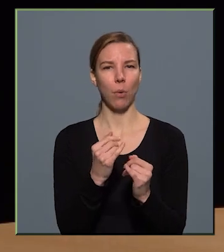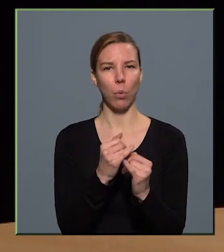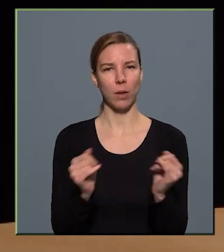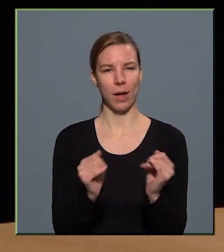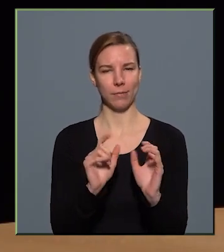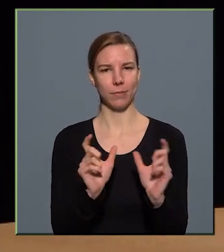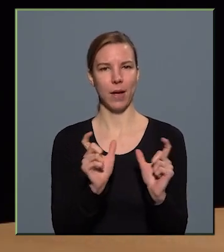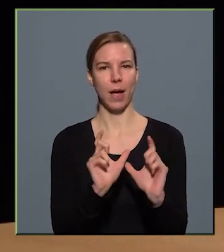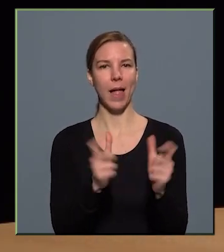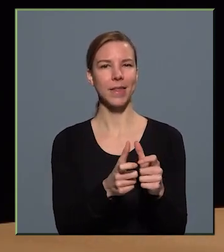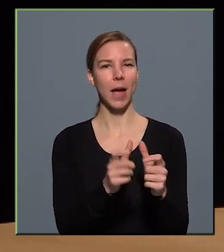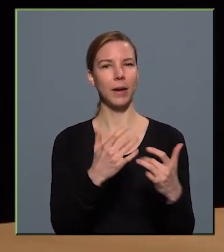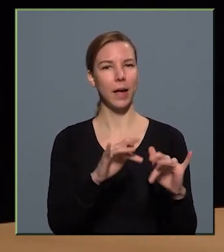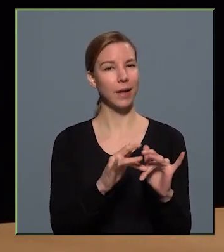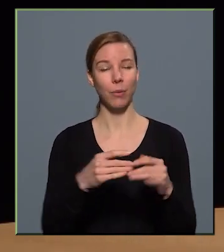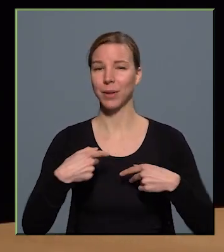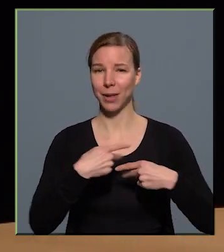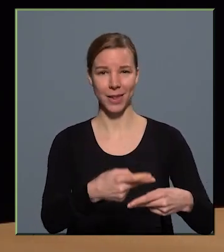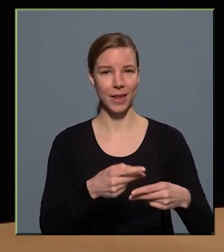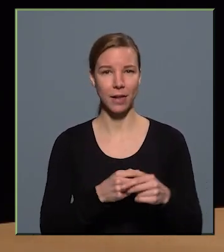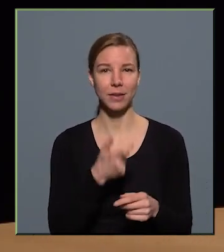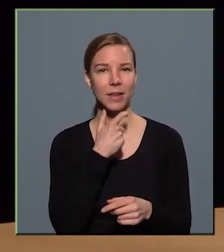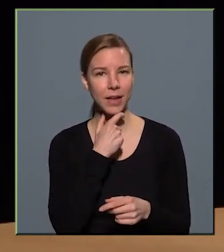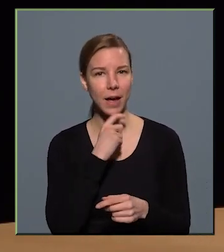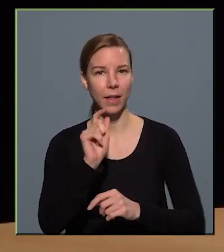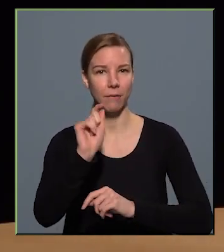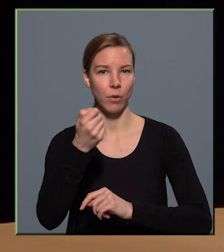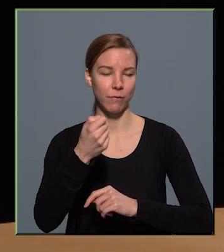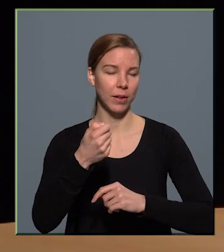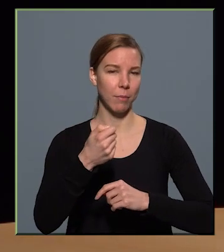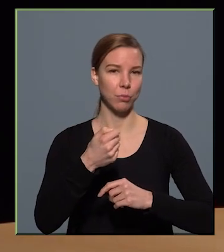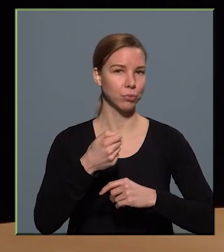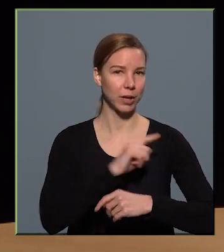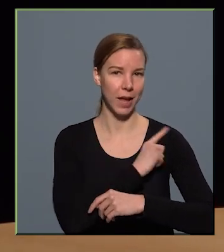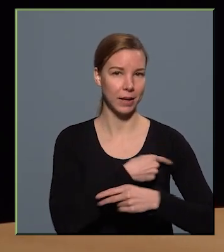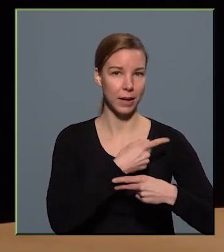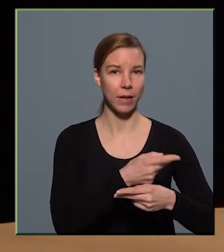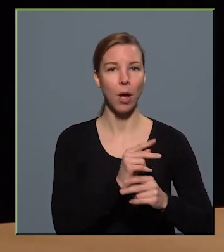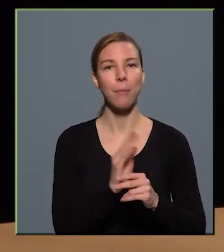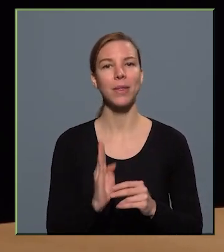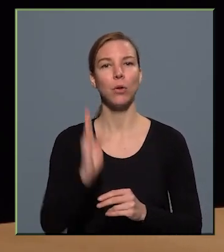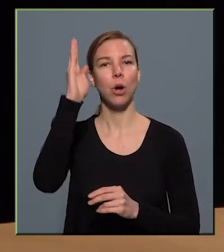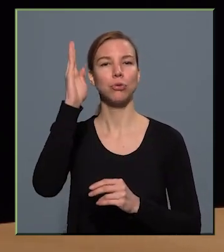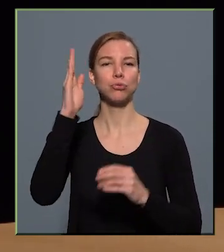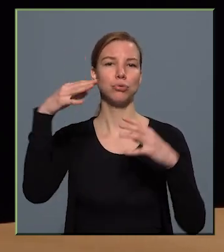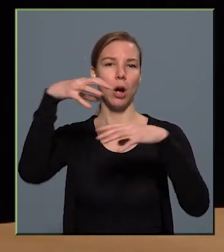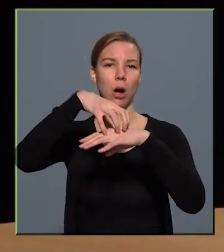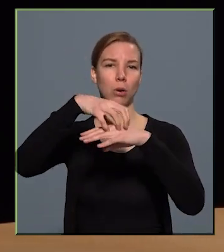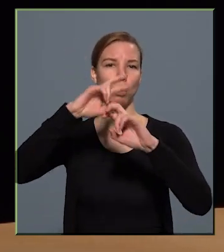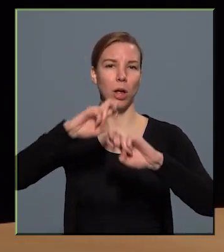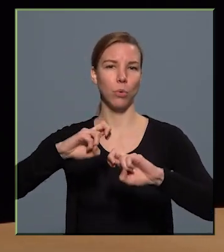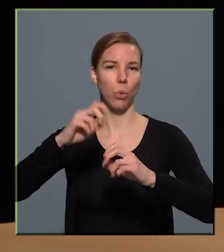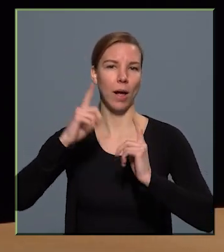lehet odavinni sem gázt, sem villamos energiát, ott ez egy jó energiaforrás, sarkutató állomások. Tehát nagyon sok ilyen helyen